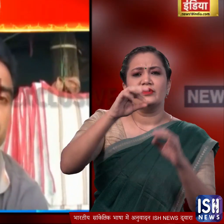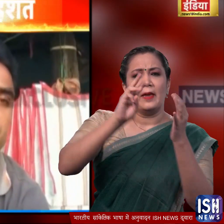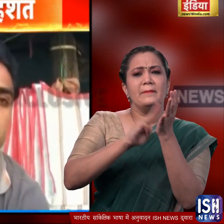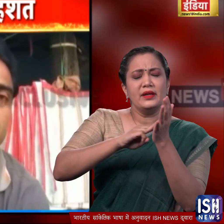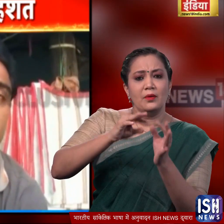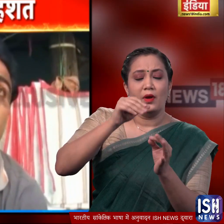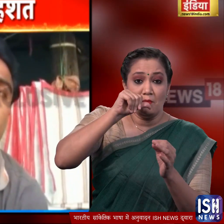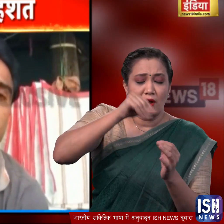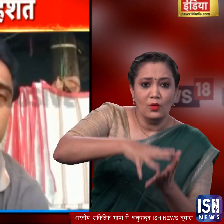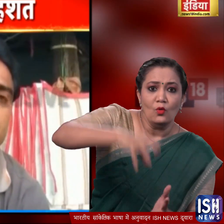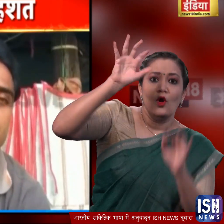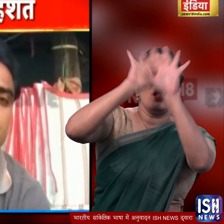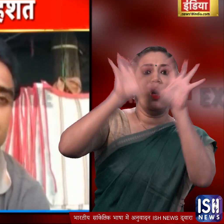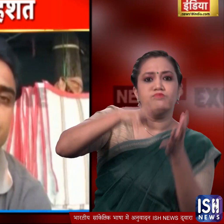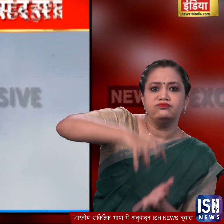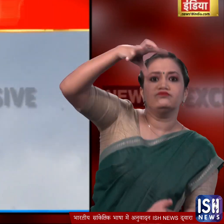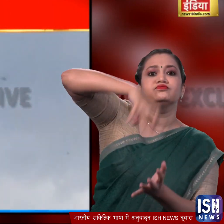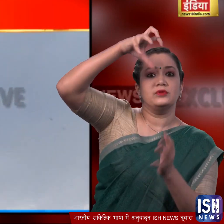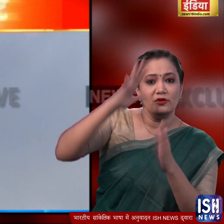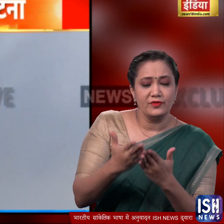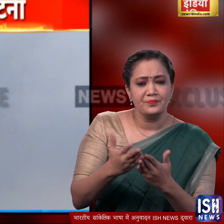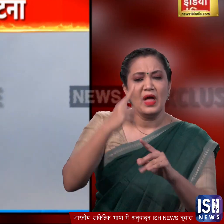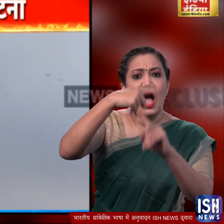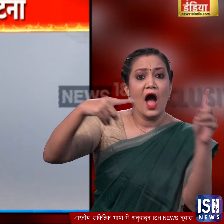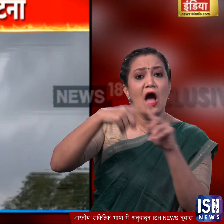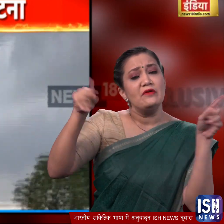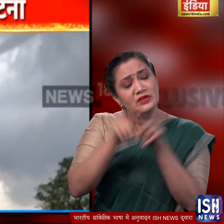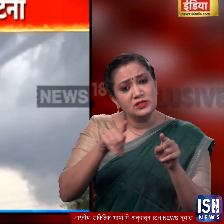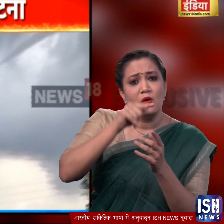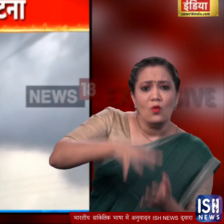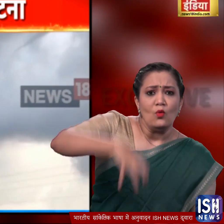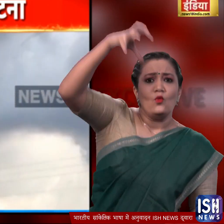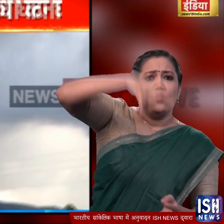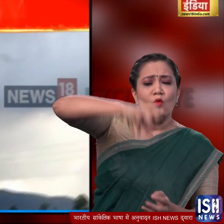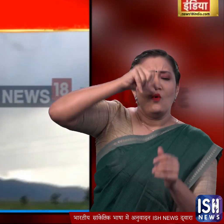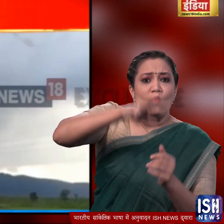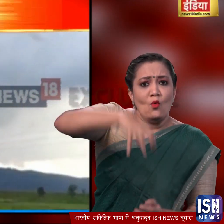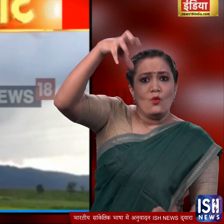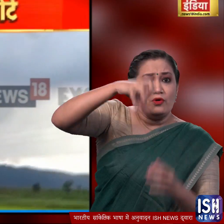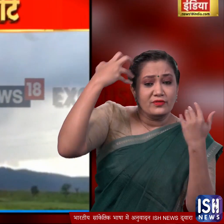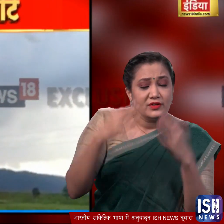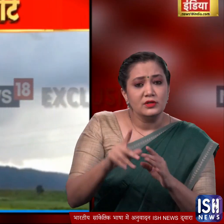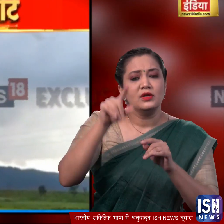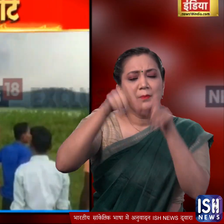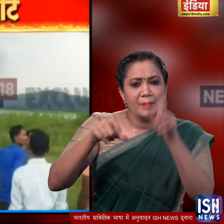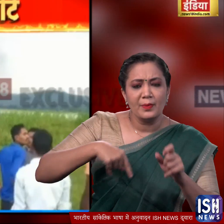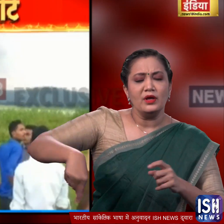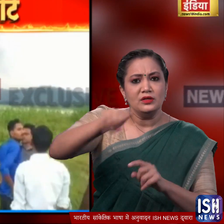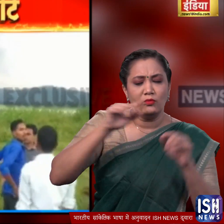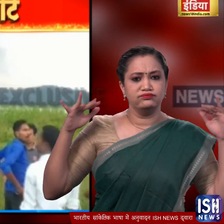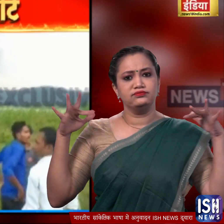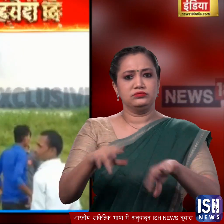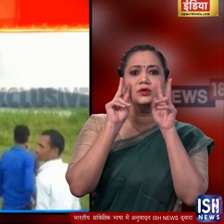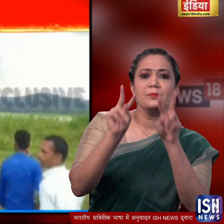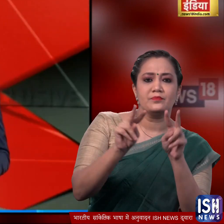करीब पानी बादल में जा रहा था। करीब आधे घंटे तक पानी ऐसे ही आसमान की ओर जाता रहा, जिसे देखने के लिए लोगों की